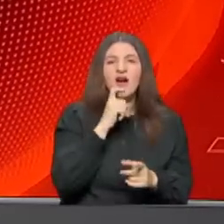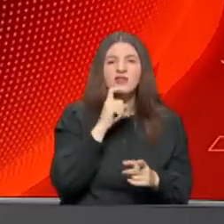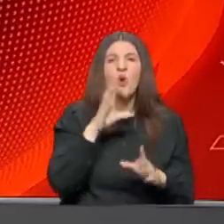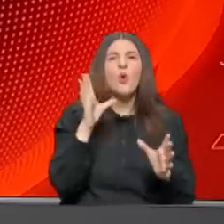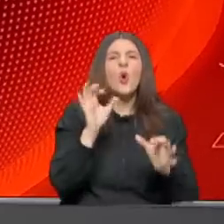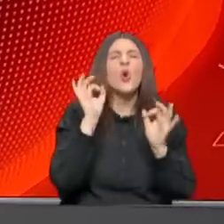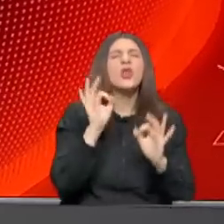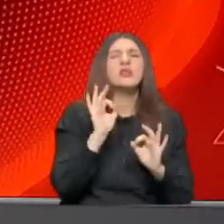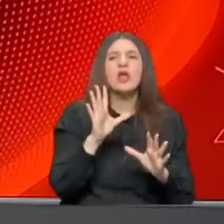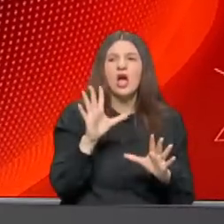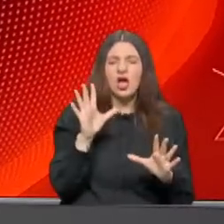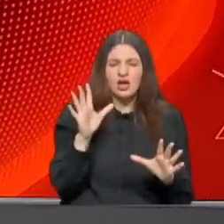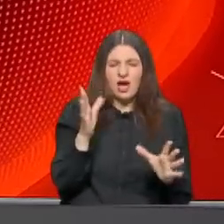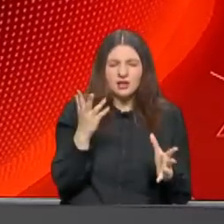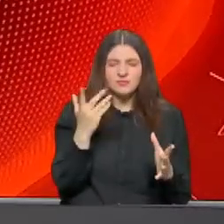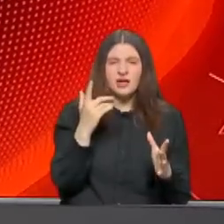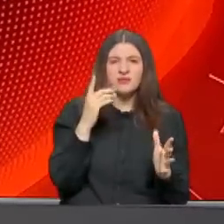öyle sakil biçimde,